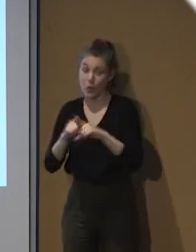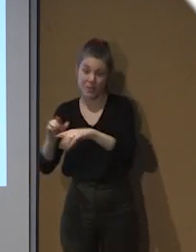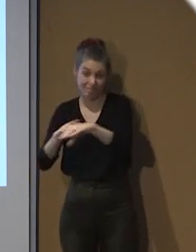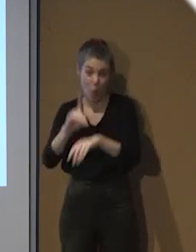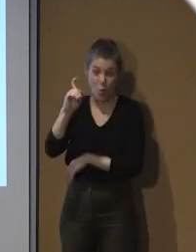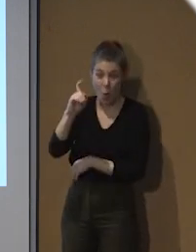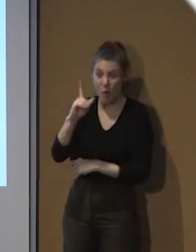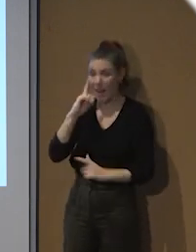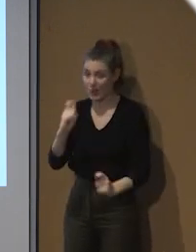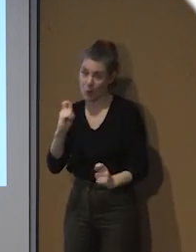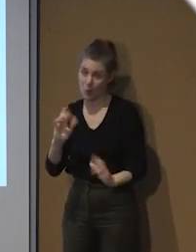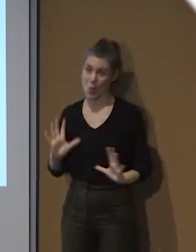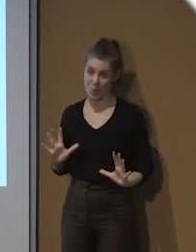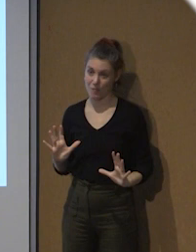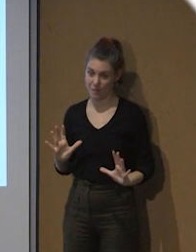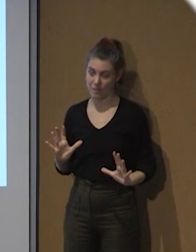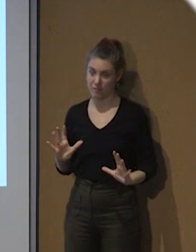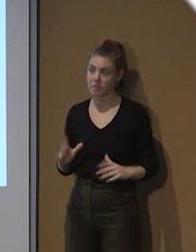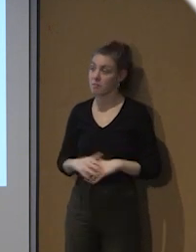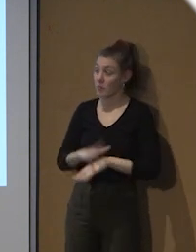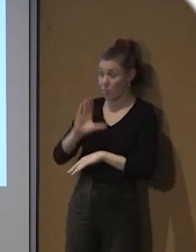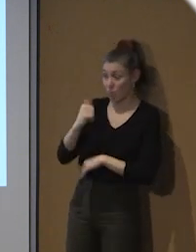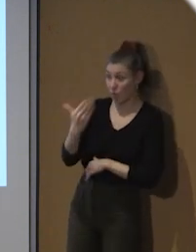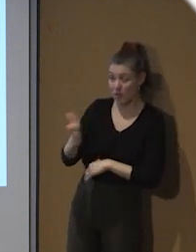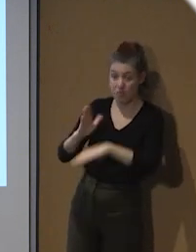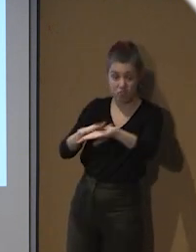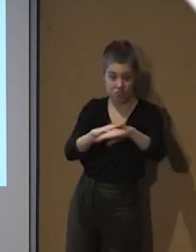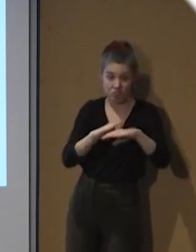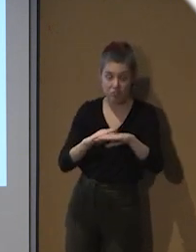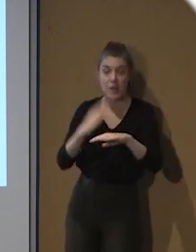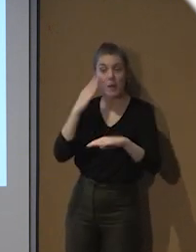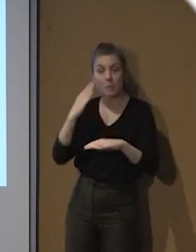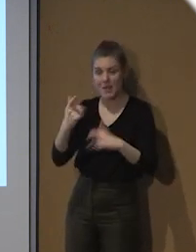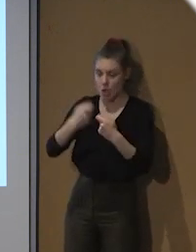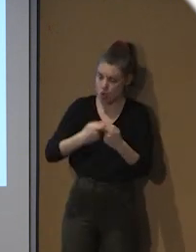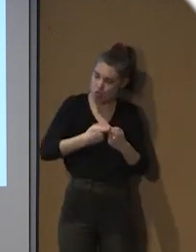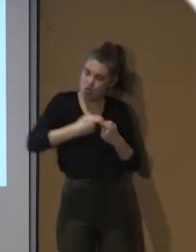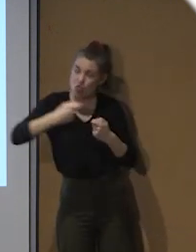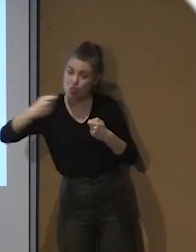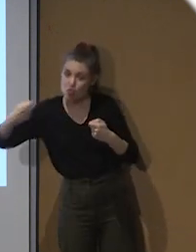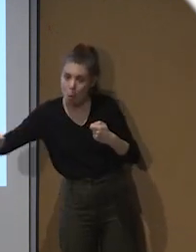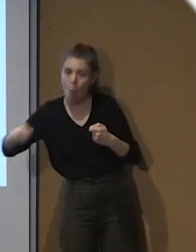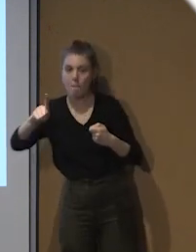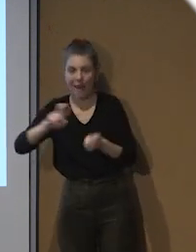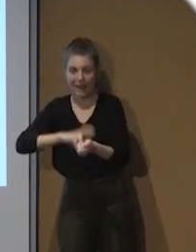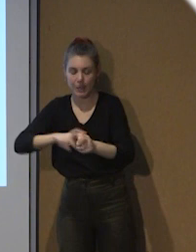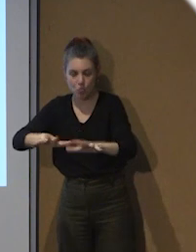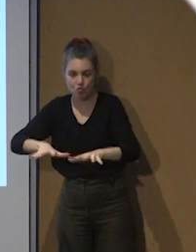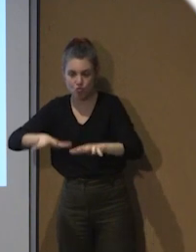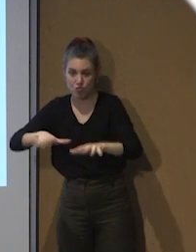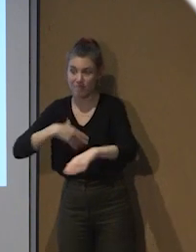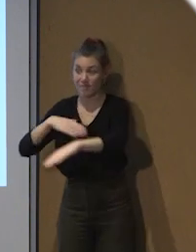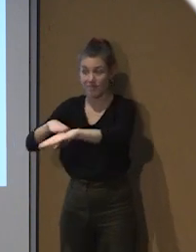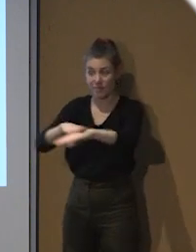les activités physiques d'intensité modérée prolongée, l'intérêt d'une boisson d'effort, c'est très important. Il faut boire